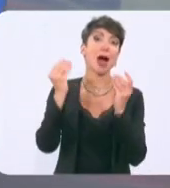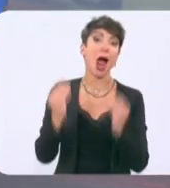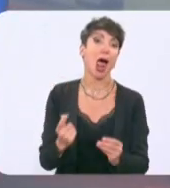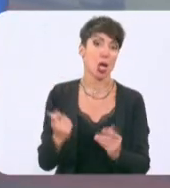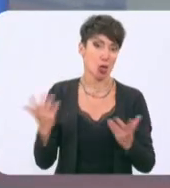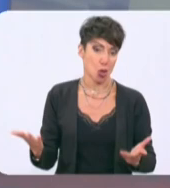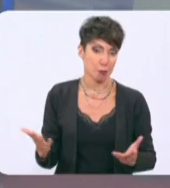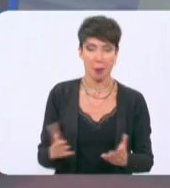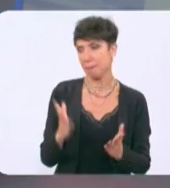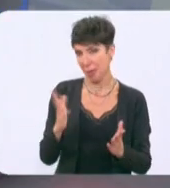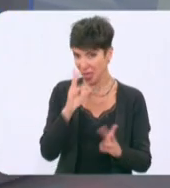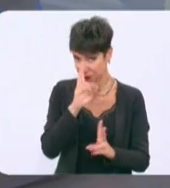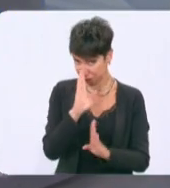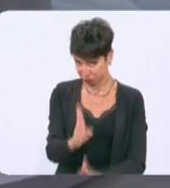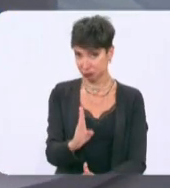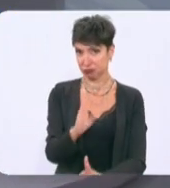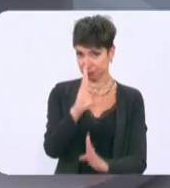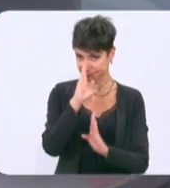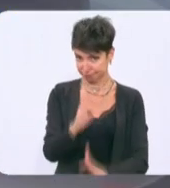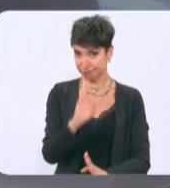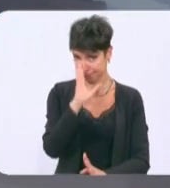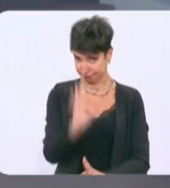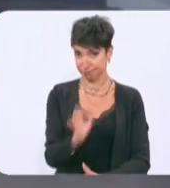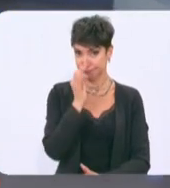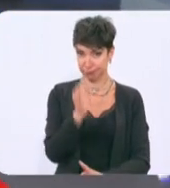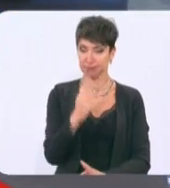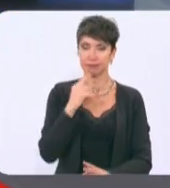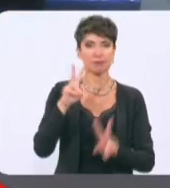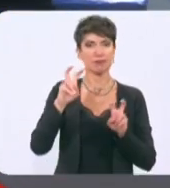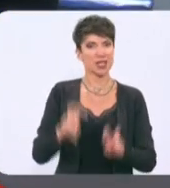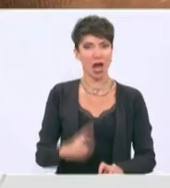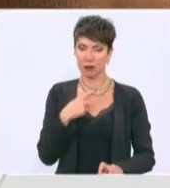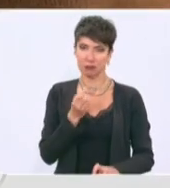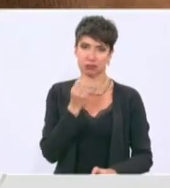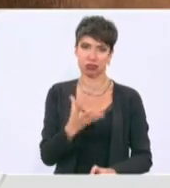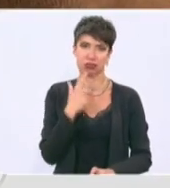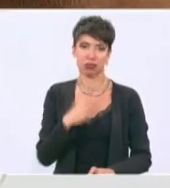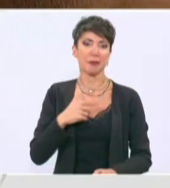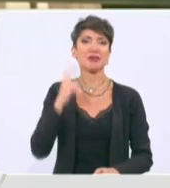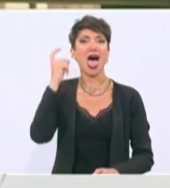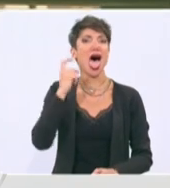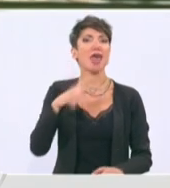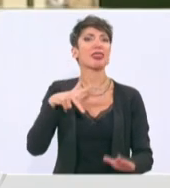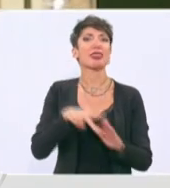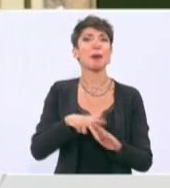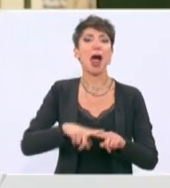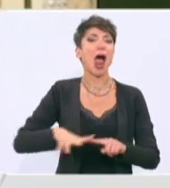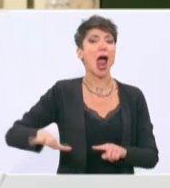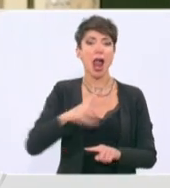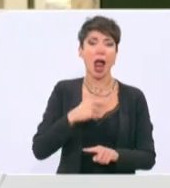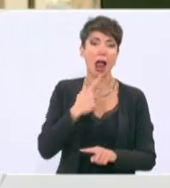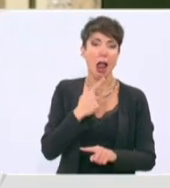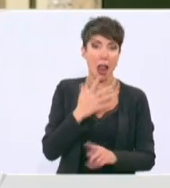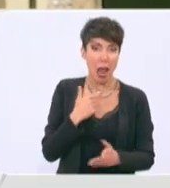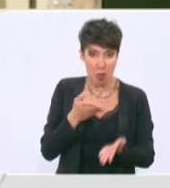για να μιλάμε με ειλικρίνεια και όπως λένε και οι ίδιες οι έρευνες και οι εκθέσεις Τράπεζας της Ελλάδας, το πιο απίθανο σενάριο είναι να πάνε όλα καλά